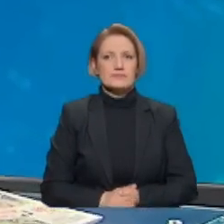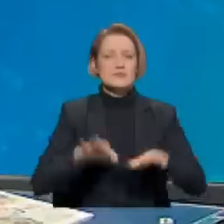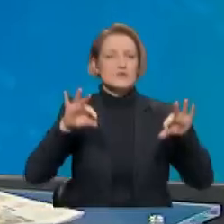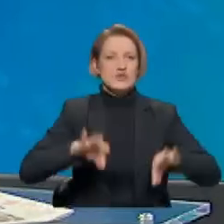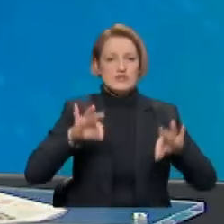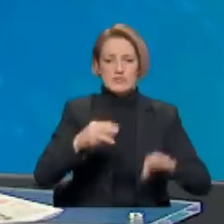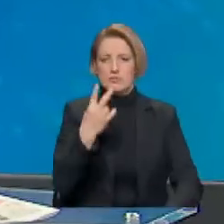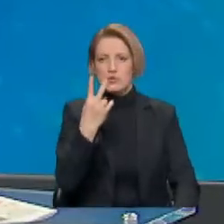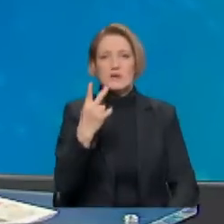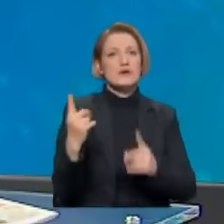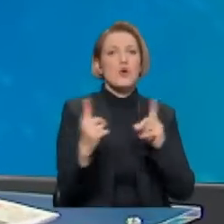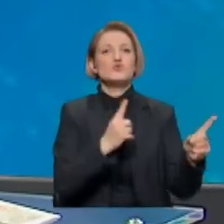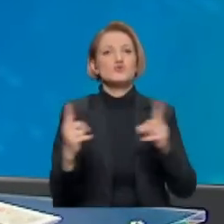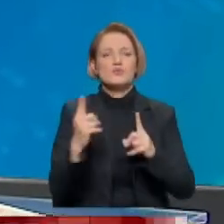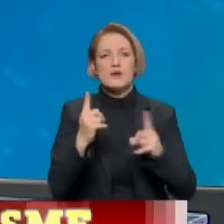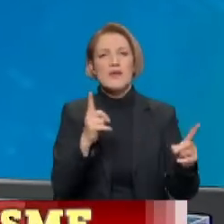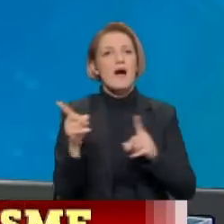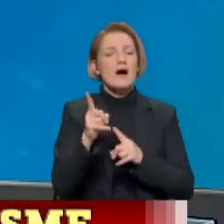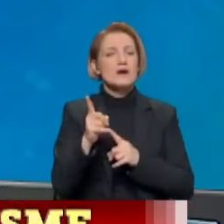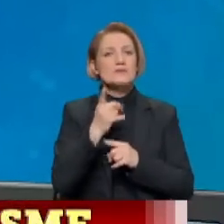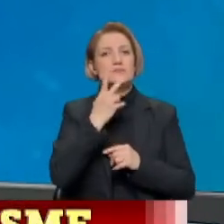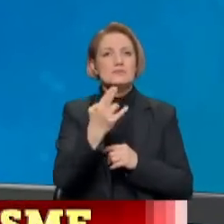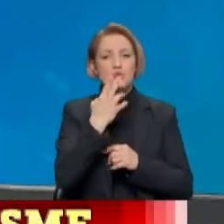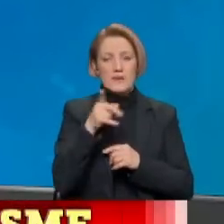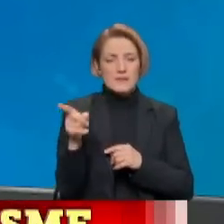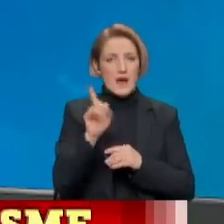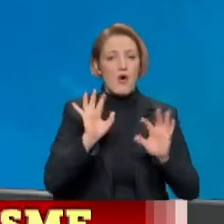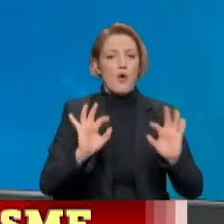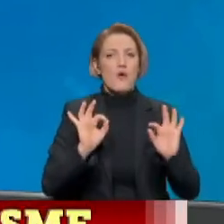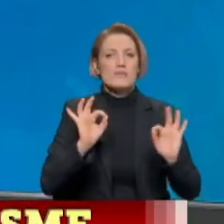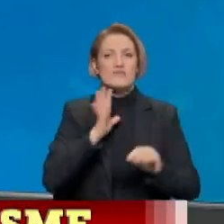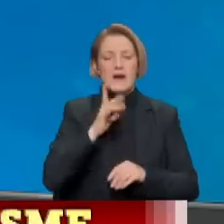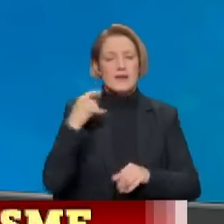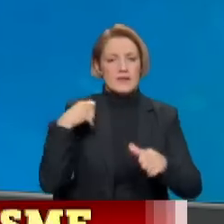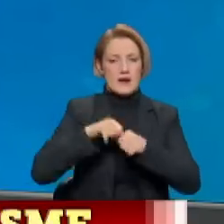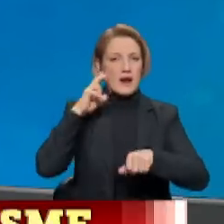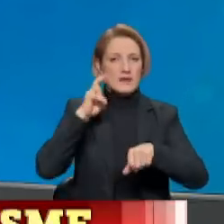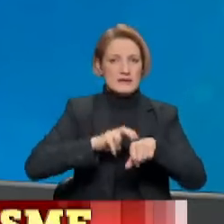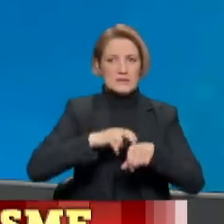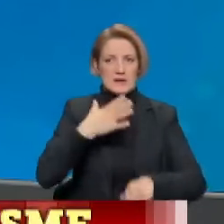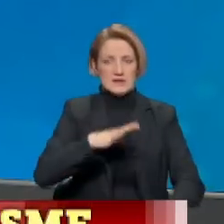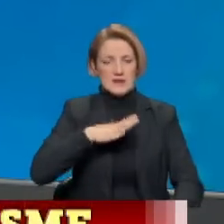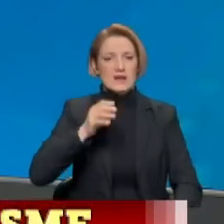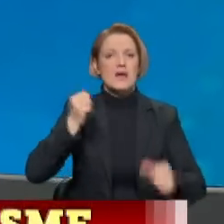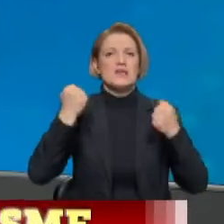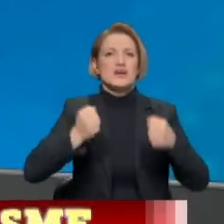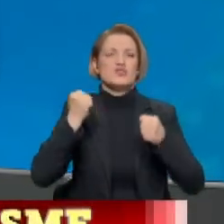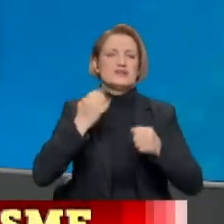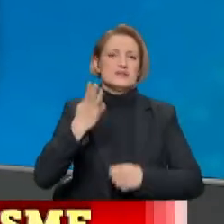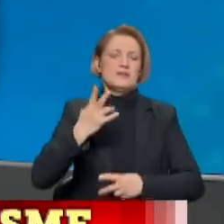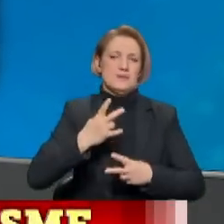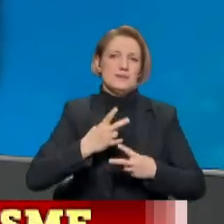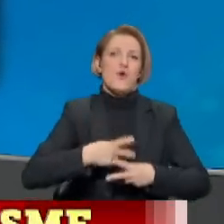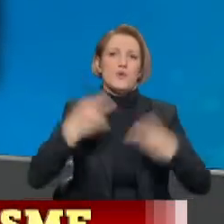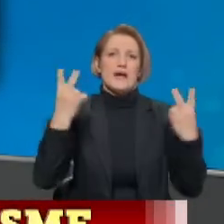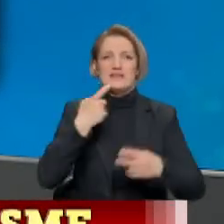Şimdi bu iki konuşmada öne çıkan mesajlar var. Bir kez daha hatırlatmak isterim. Meral Akşener dedi ki, yaşasın hürriyet, kahrolsun